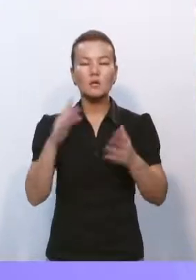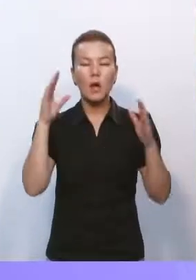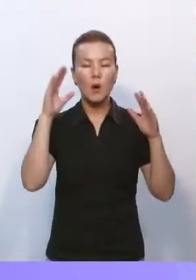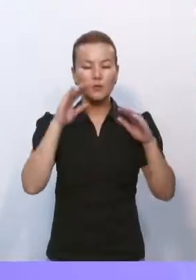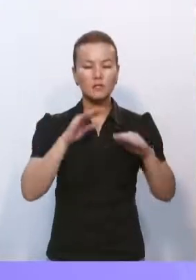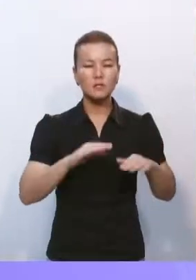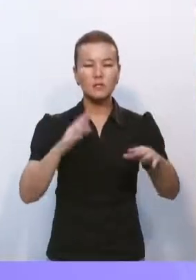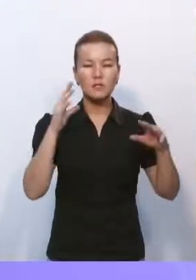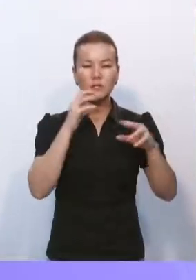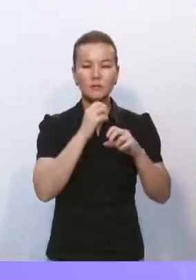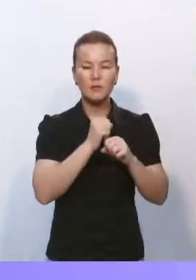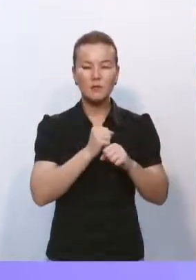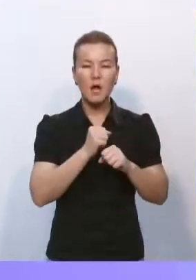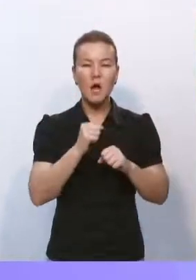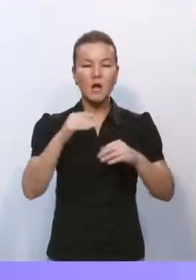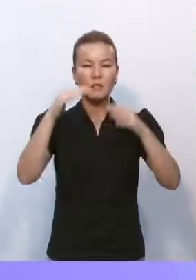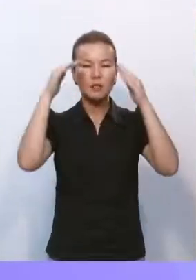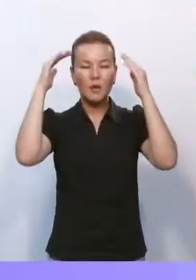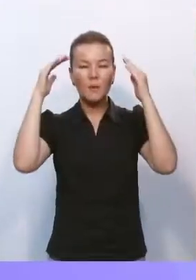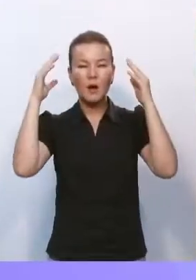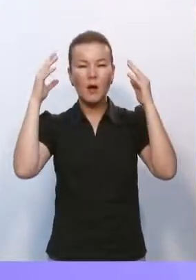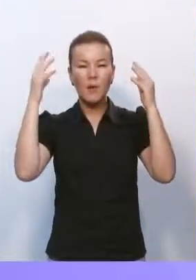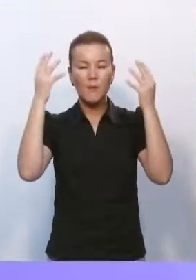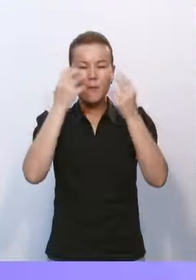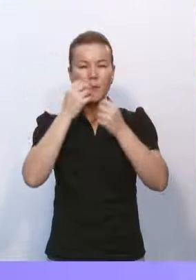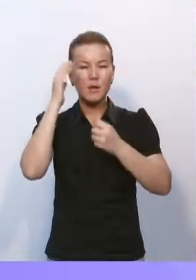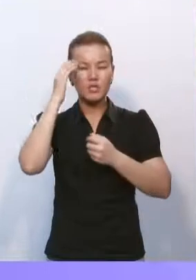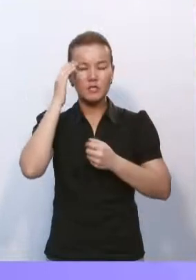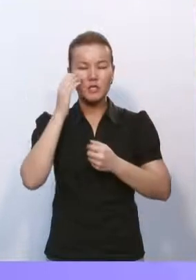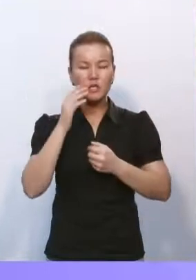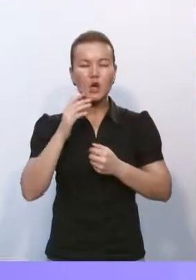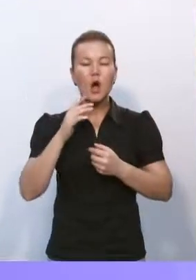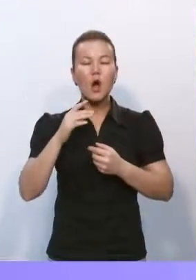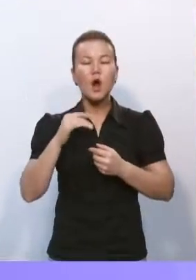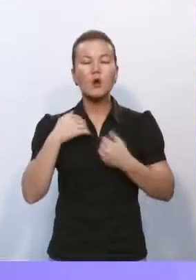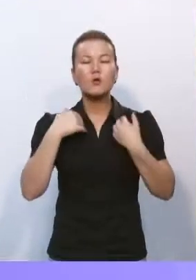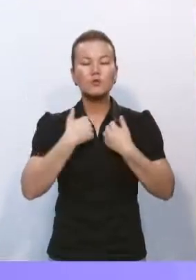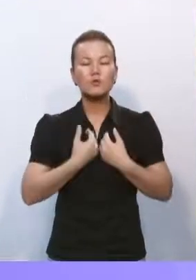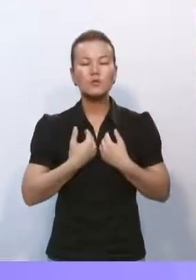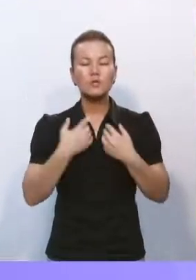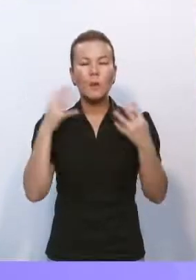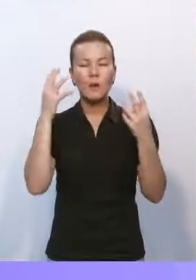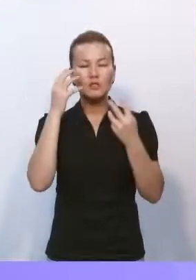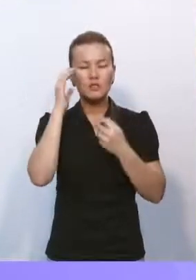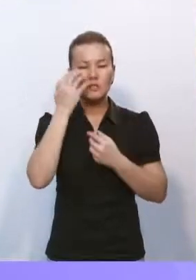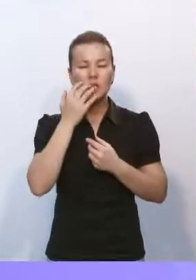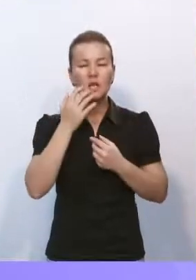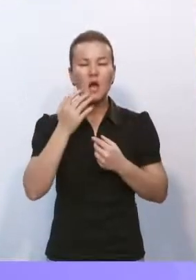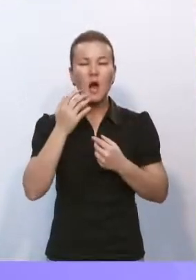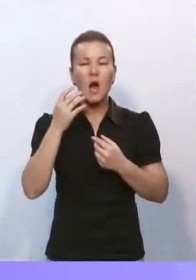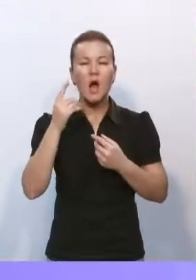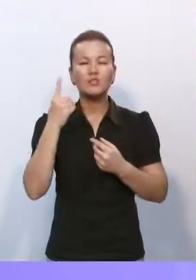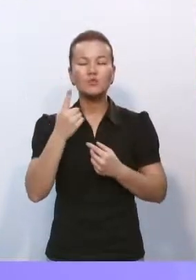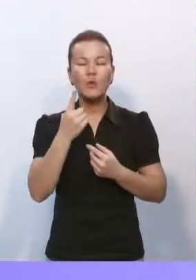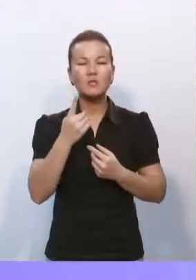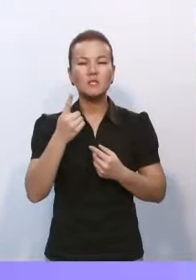темнота. Небо почернело. Грустно желтели одинокие фонари.